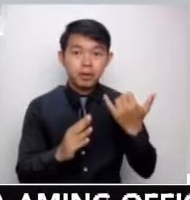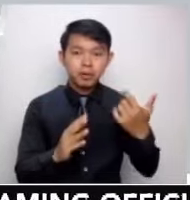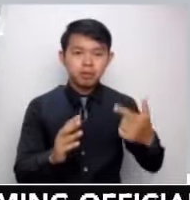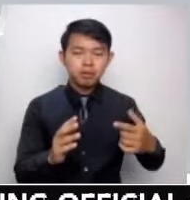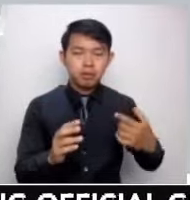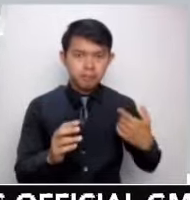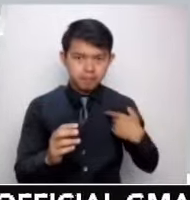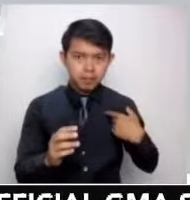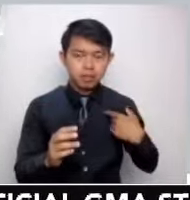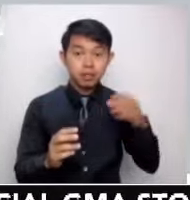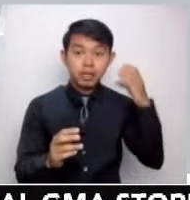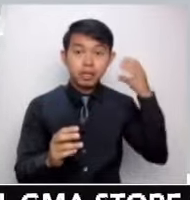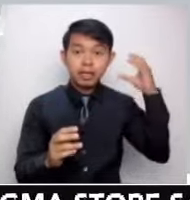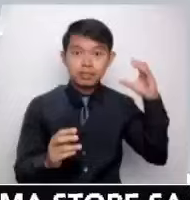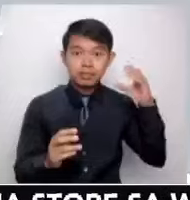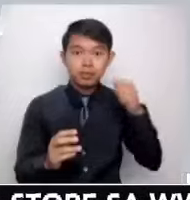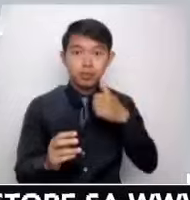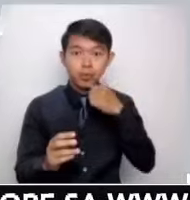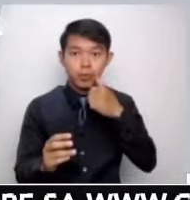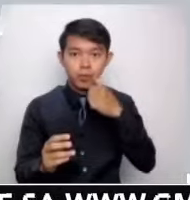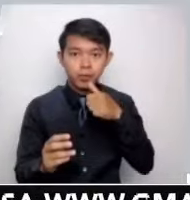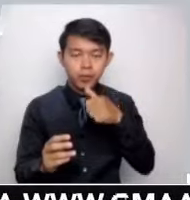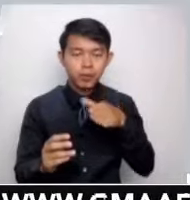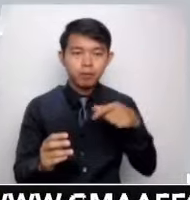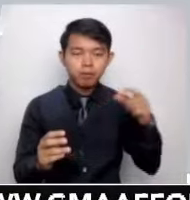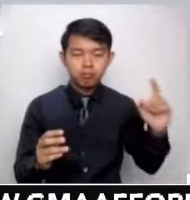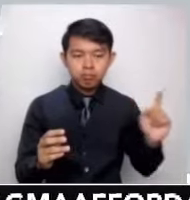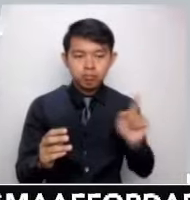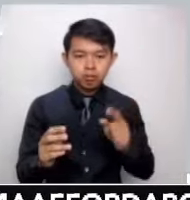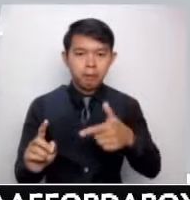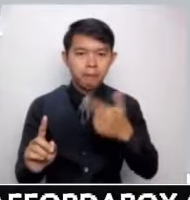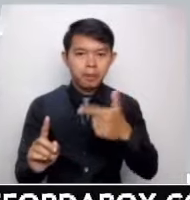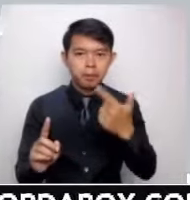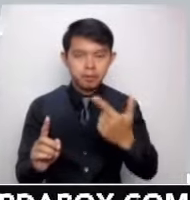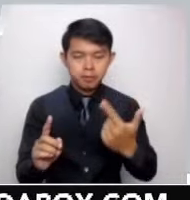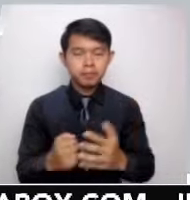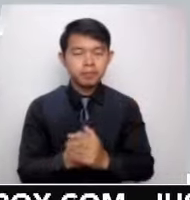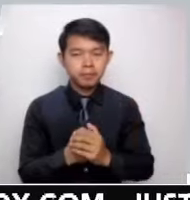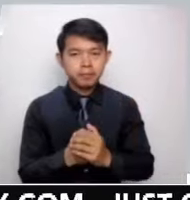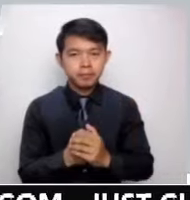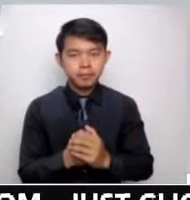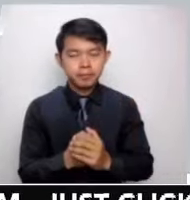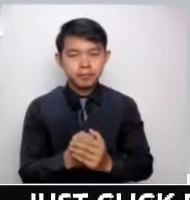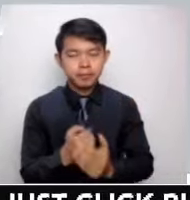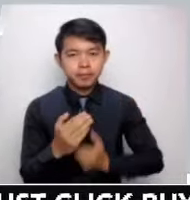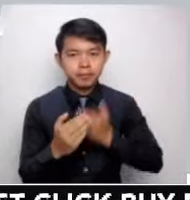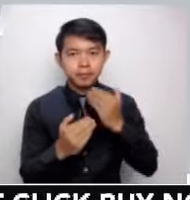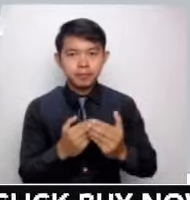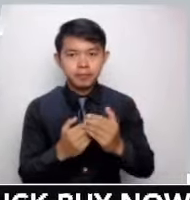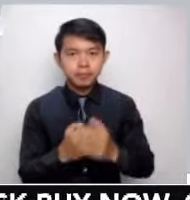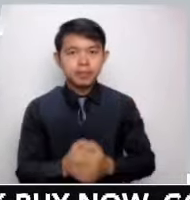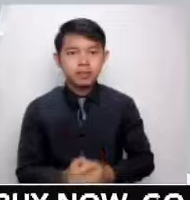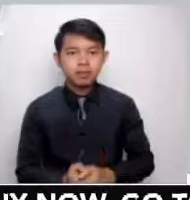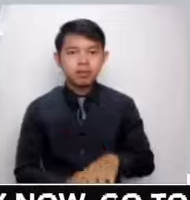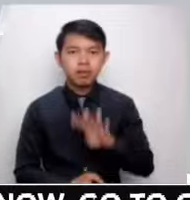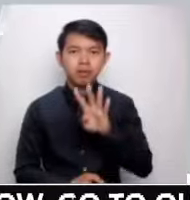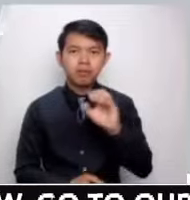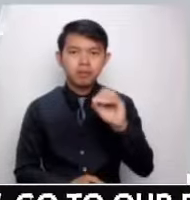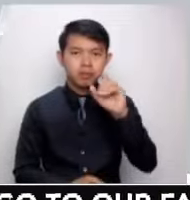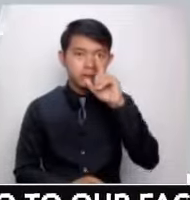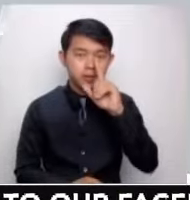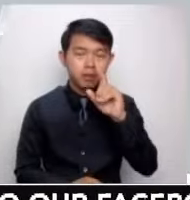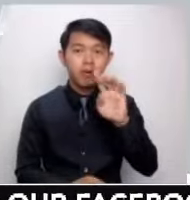ng babaeng biktima. Sa Cebu City naman, patay ang 4 na taong gulang na lalaki matapos madaganan ng metal